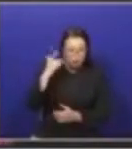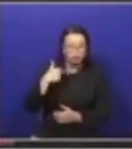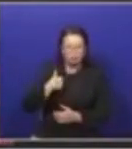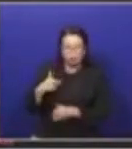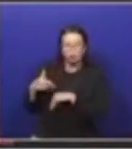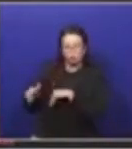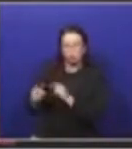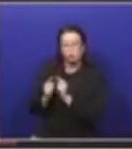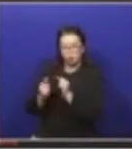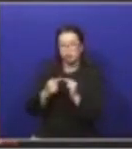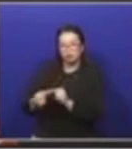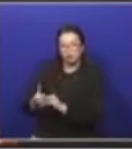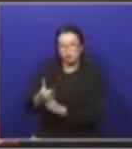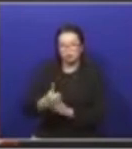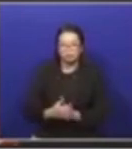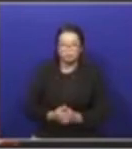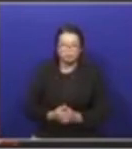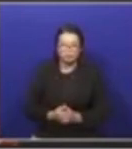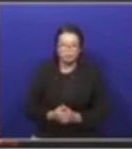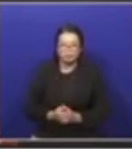อิอิมีการถือครองที่ดินร่วมกันอย่างน้อย